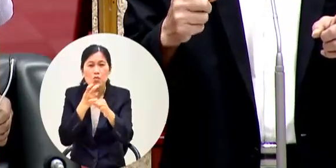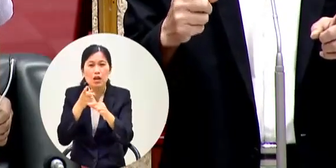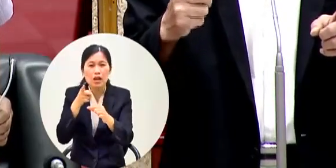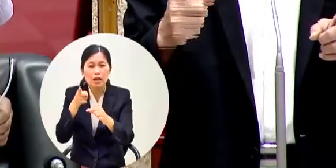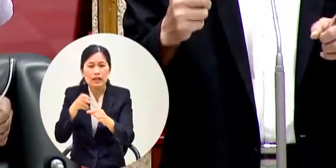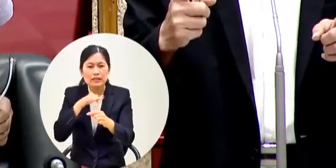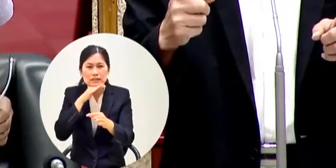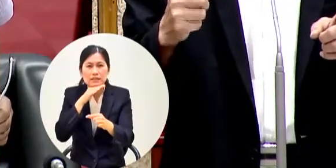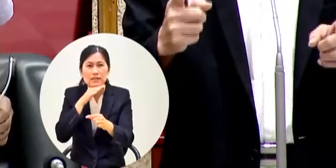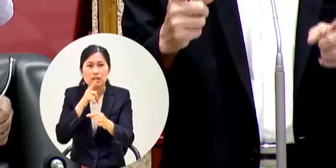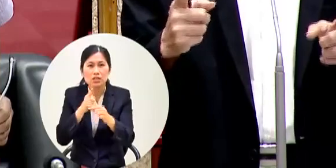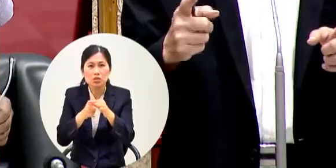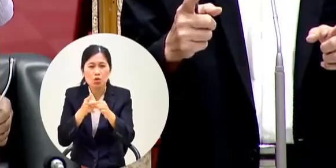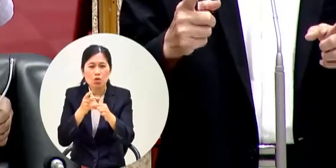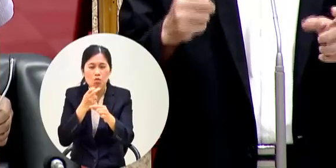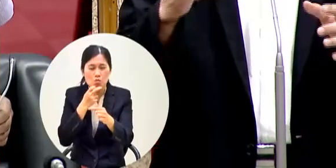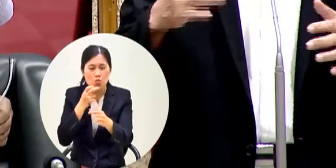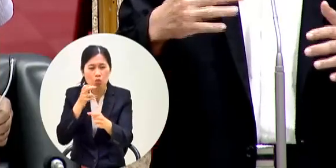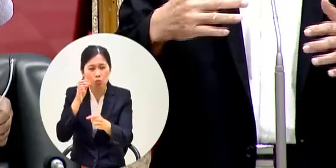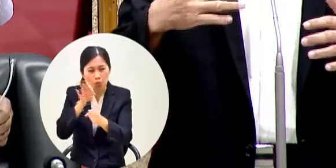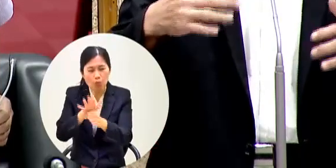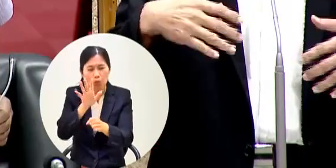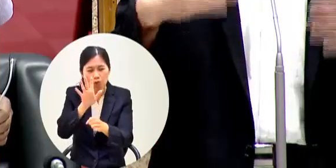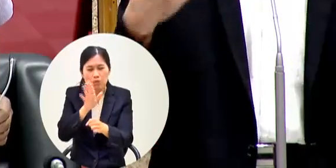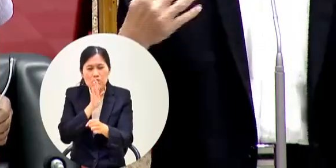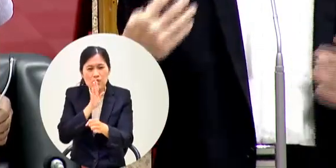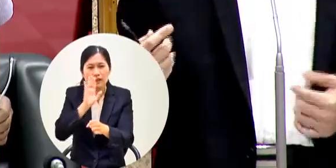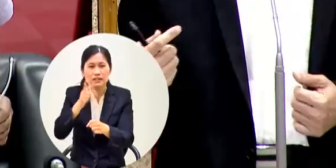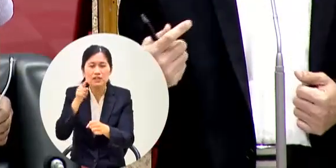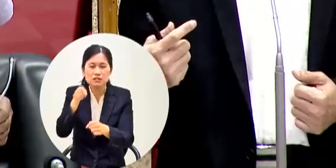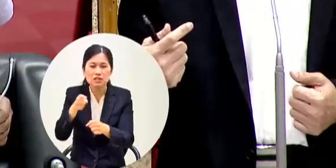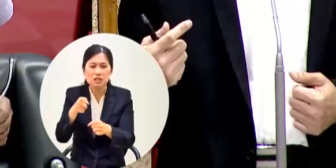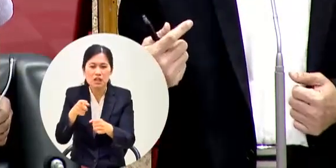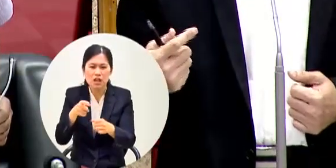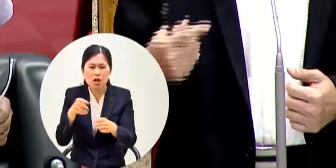助，因为我们的重测经费都是中央补助，我们只是一点